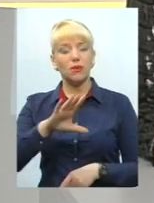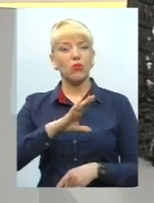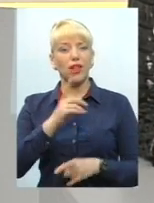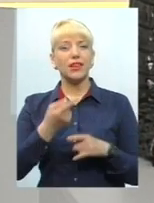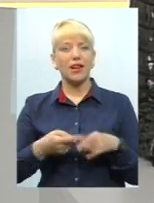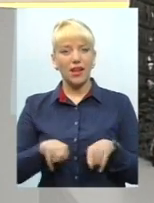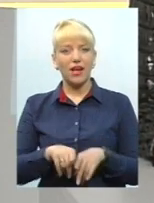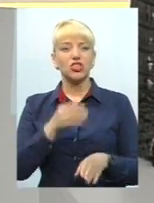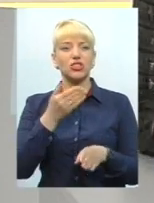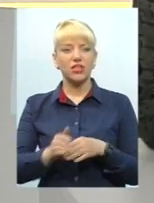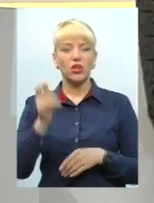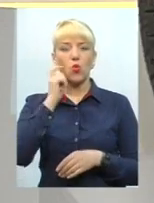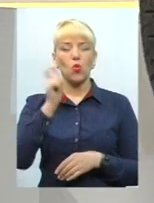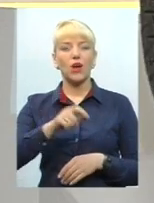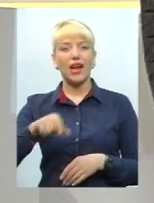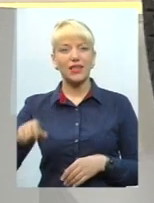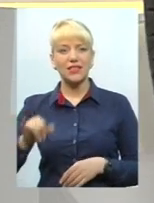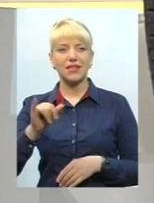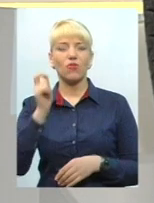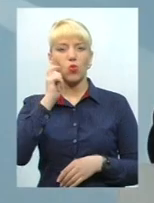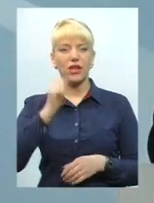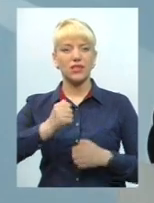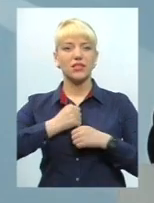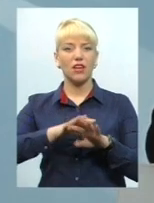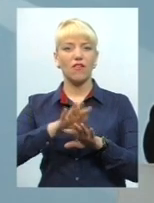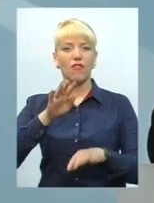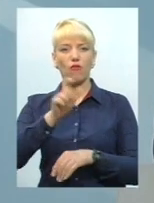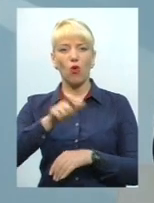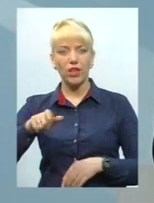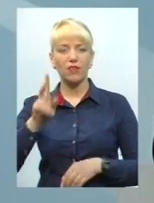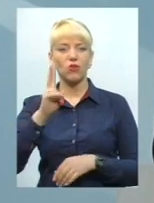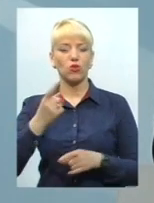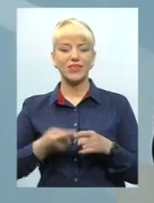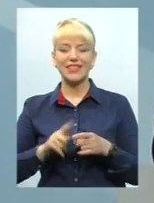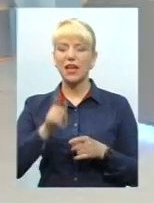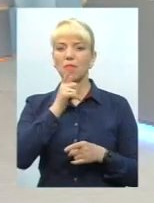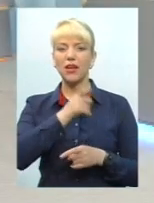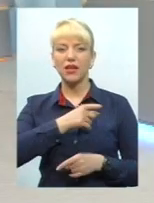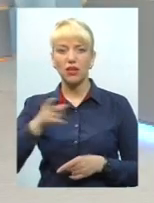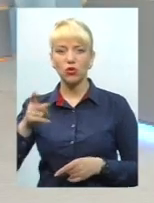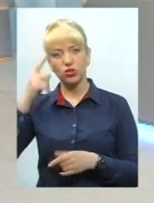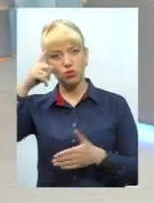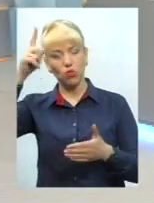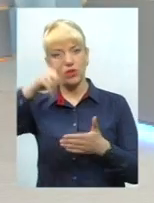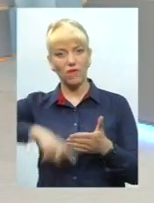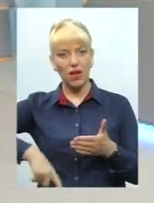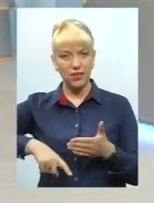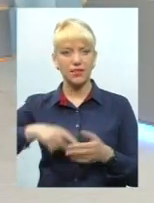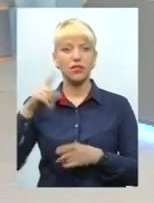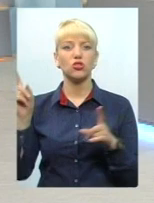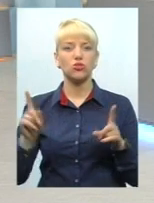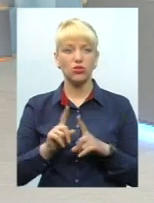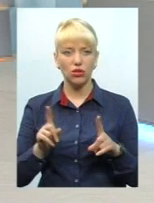частина українців і українських воїнів, які в цей період сподівалися,